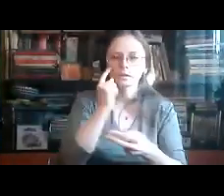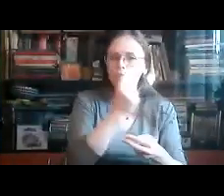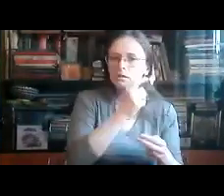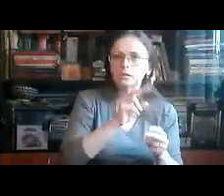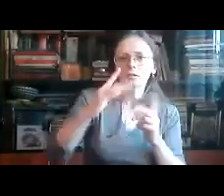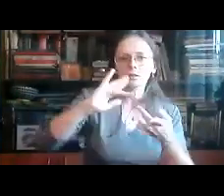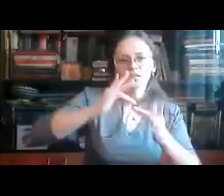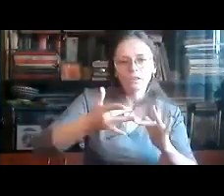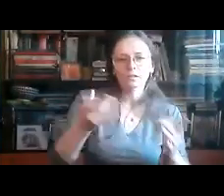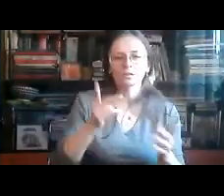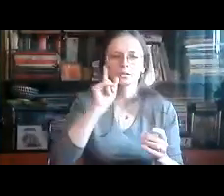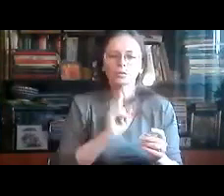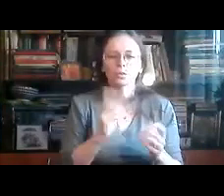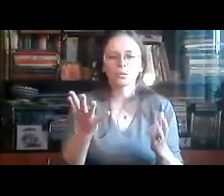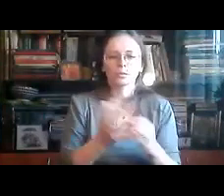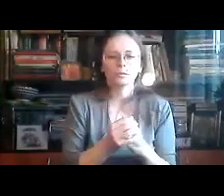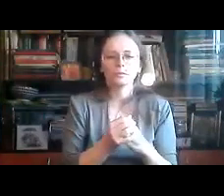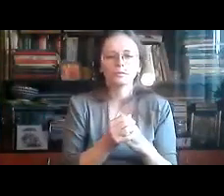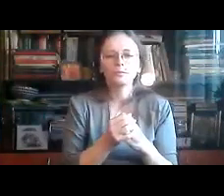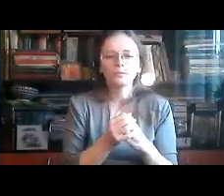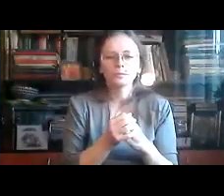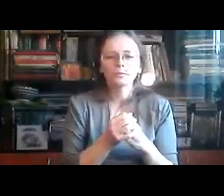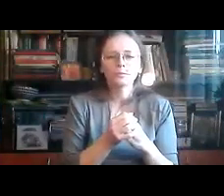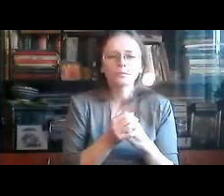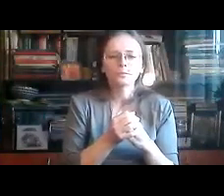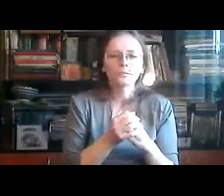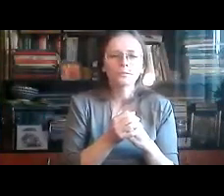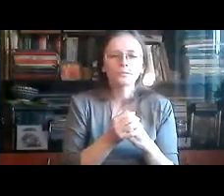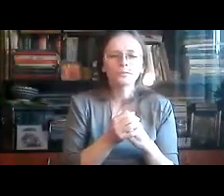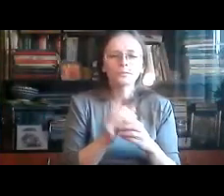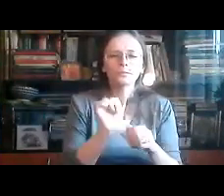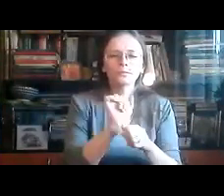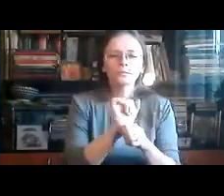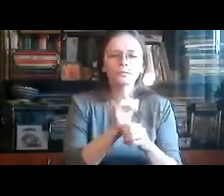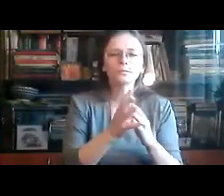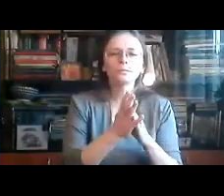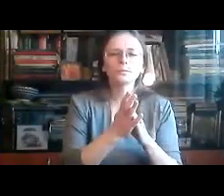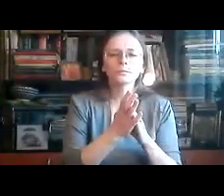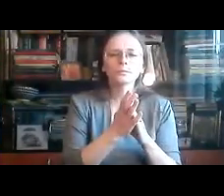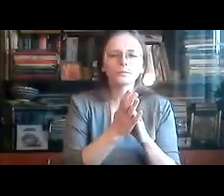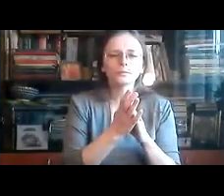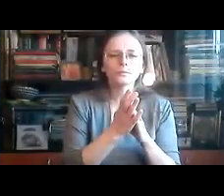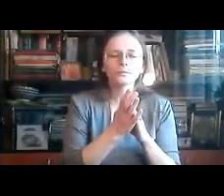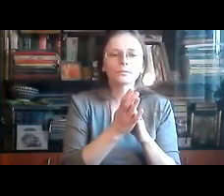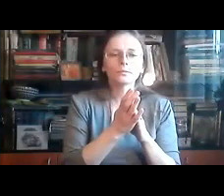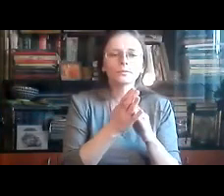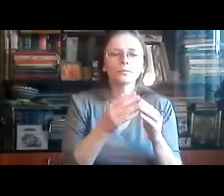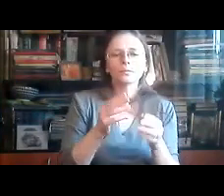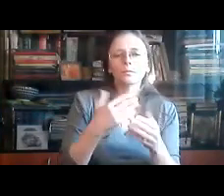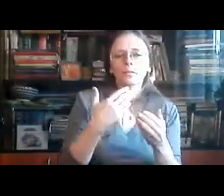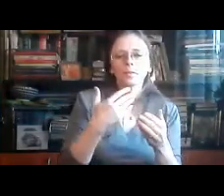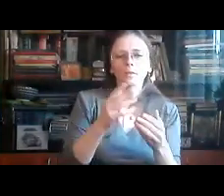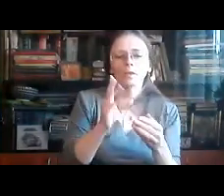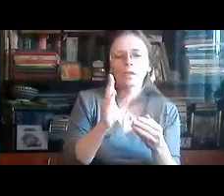Это еще не идет. Георгий. Ну, как бы вот так, если... Или с тобой, когда...